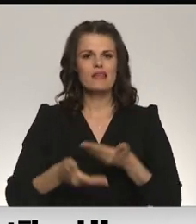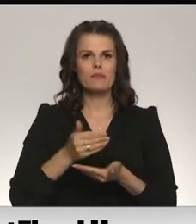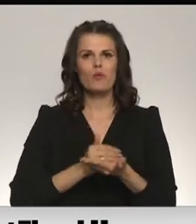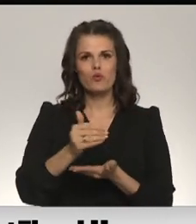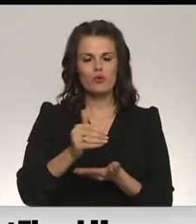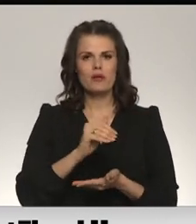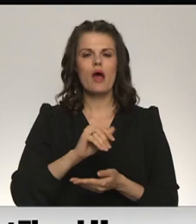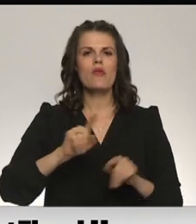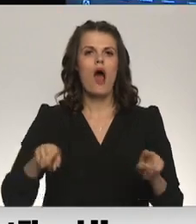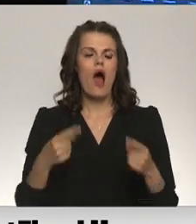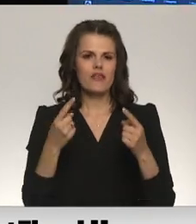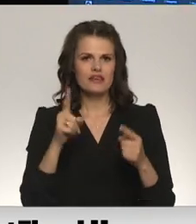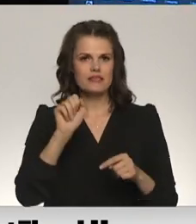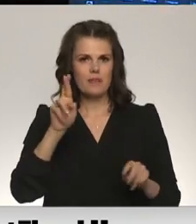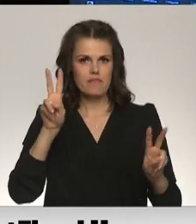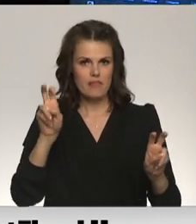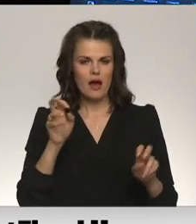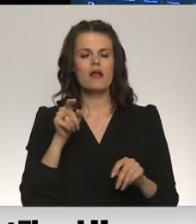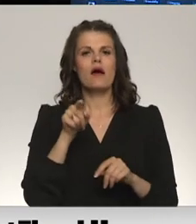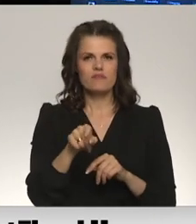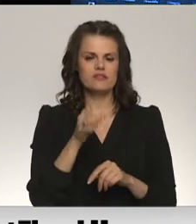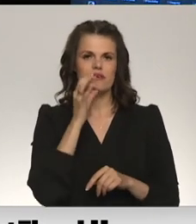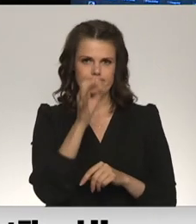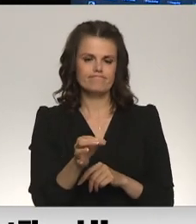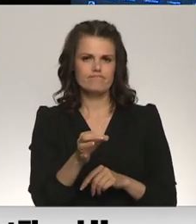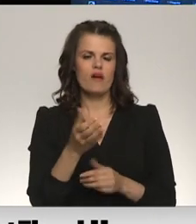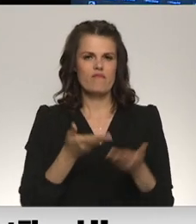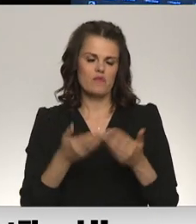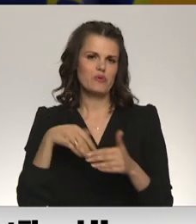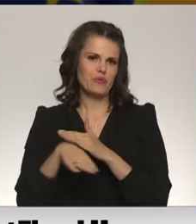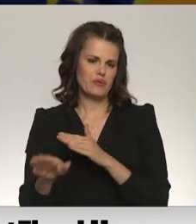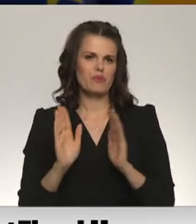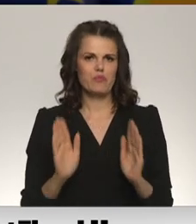Latvijas televīzijai norādīja, ka visticamāk partiju pametīs. Madara Līcīte, Sandris Polis, Latvijas televīzija.